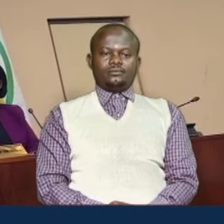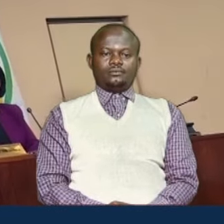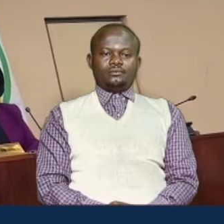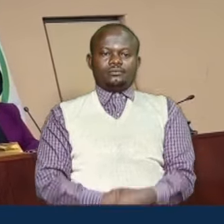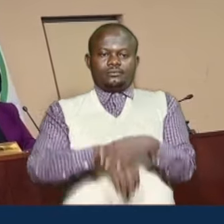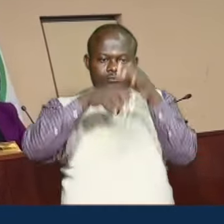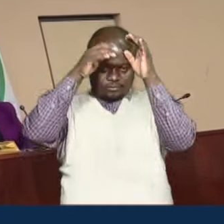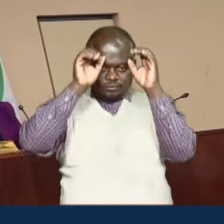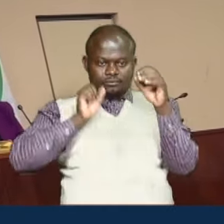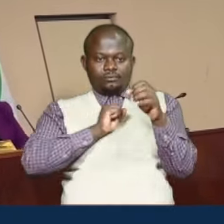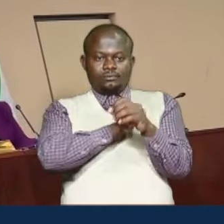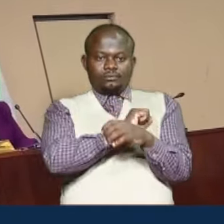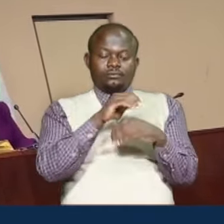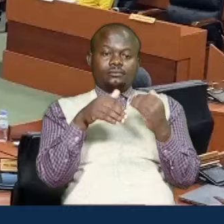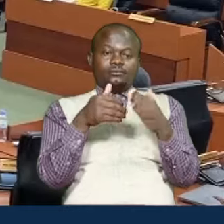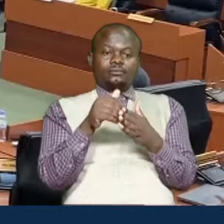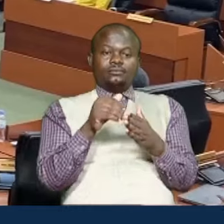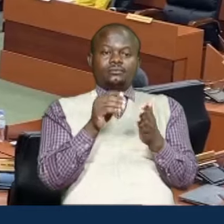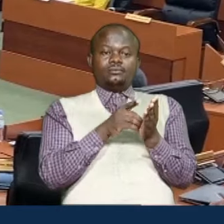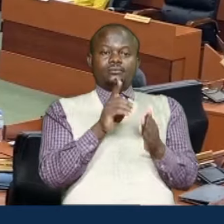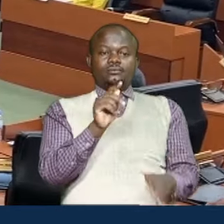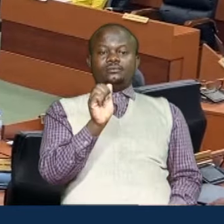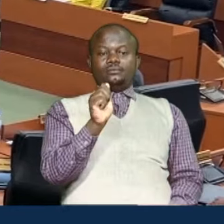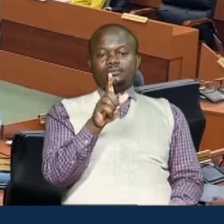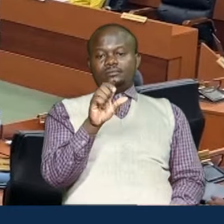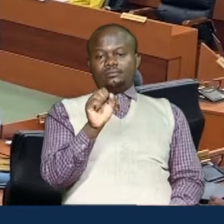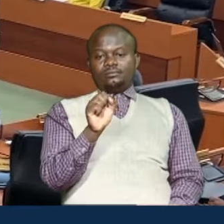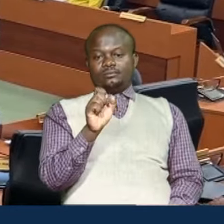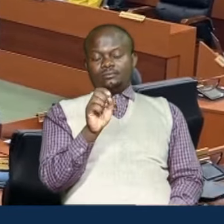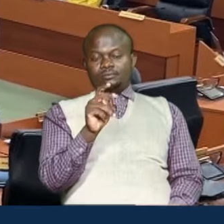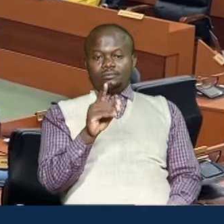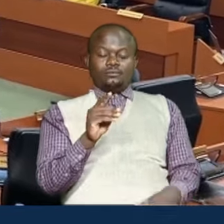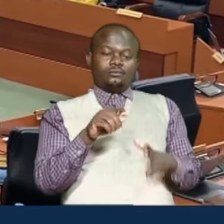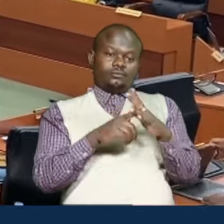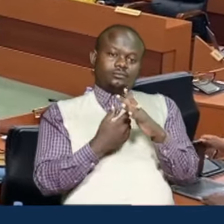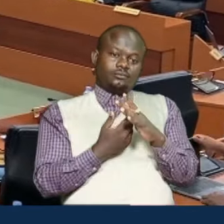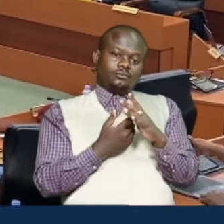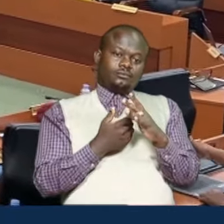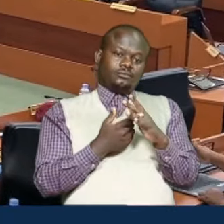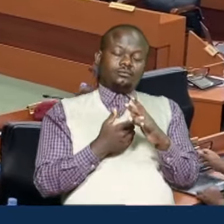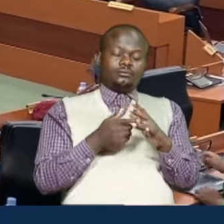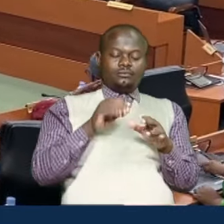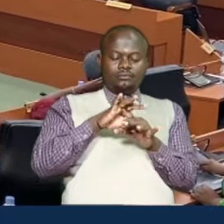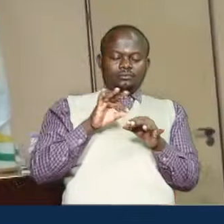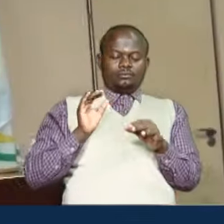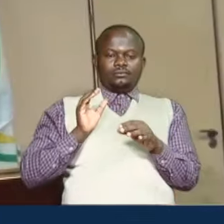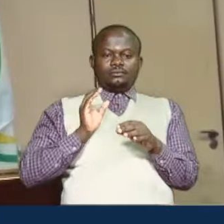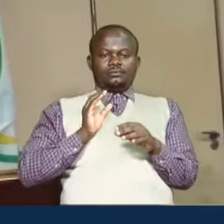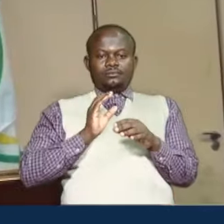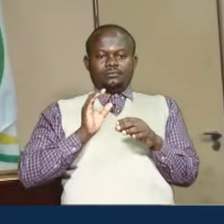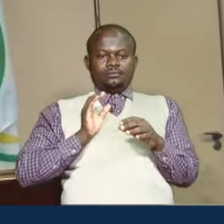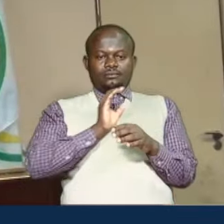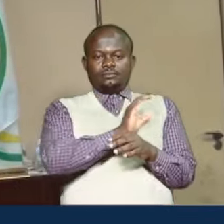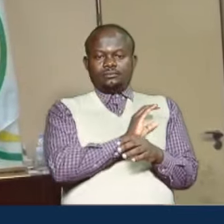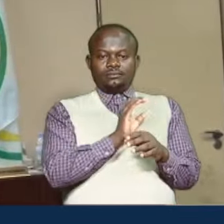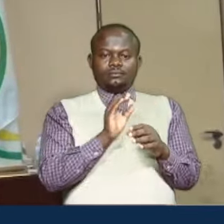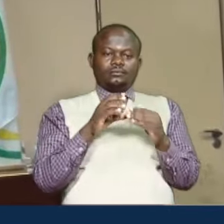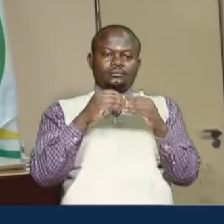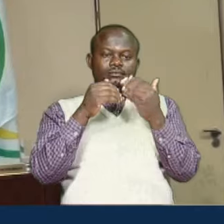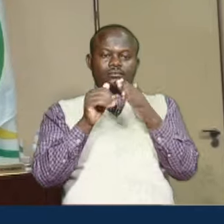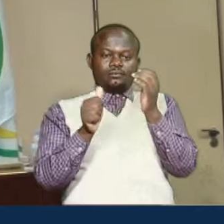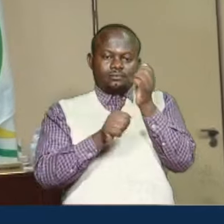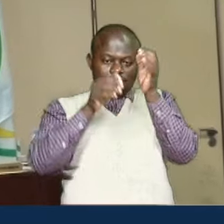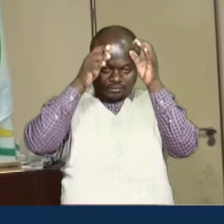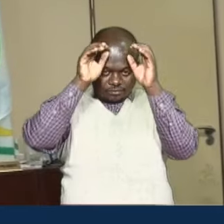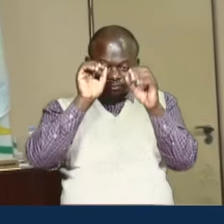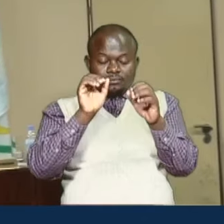Perezida wa Sena Dr. Kalinda François Xavier niwe watangije amatora y'abagize za komisiyo za Sena uko arenye. Igikorwa cyayobowe na Vice Perezida